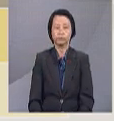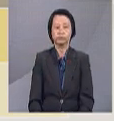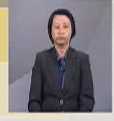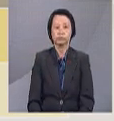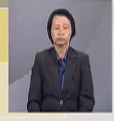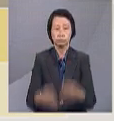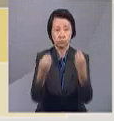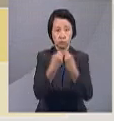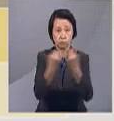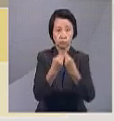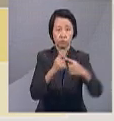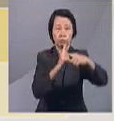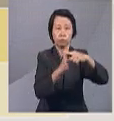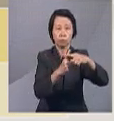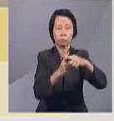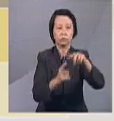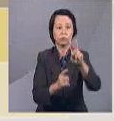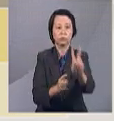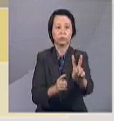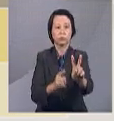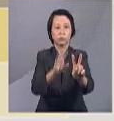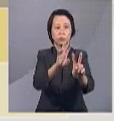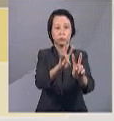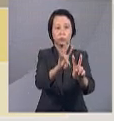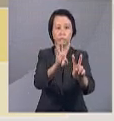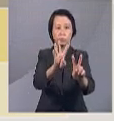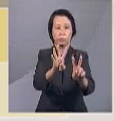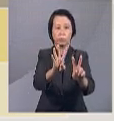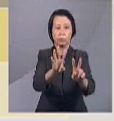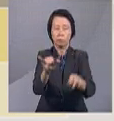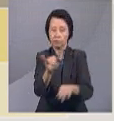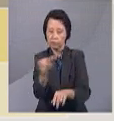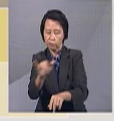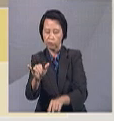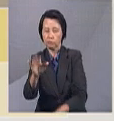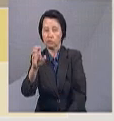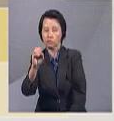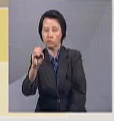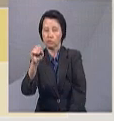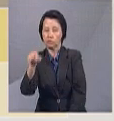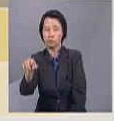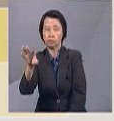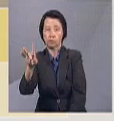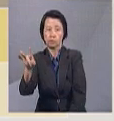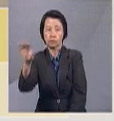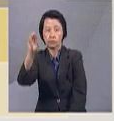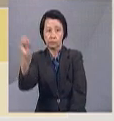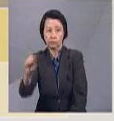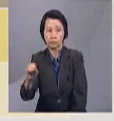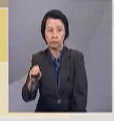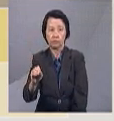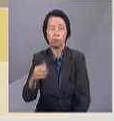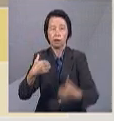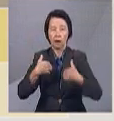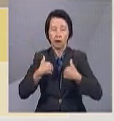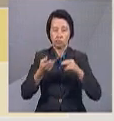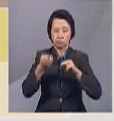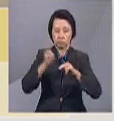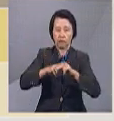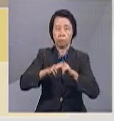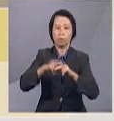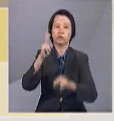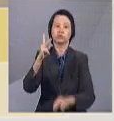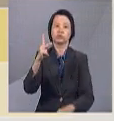Hai jumlah Kaesang portable a274d itu bersamaan dengan kosong populer 800 yaitu ada pertambahan